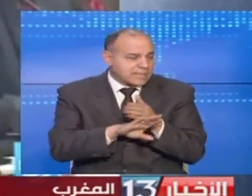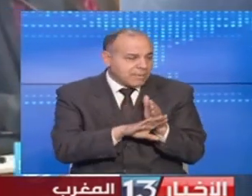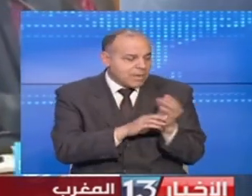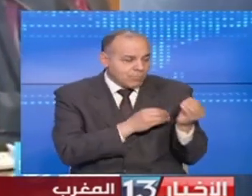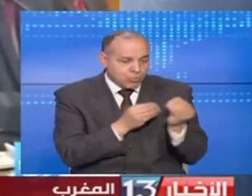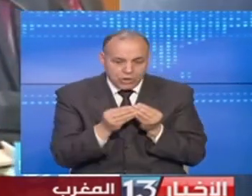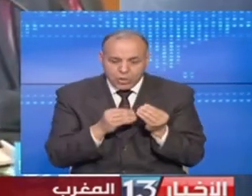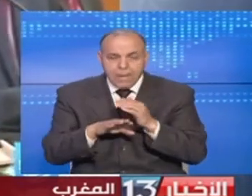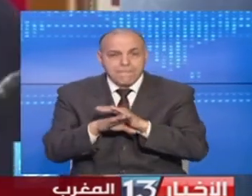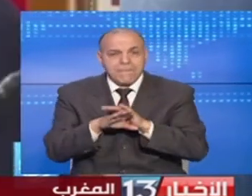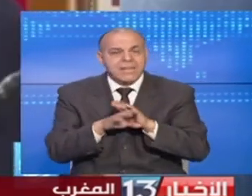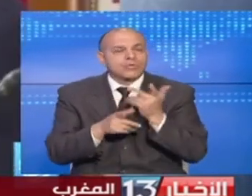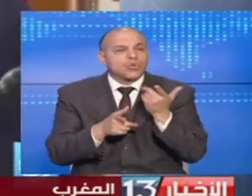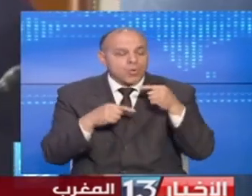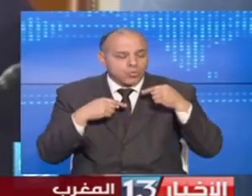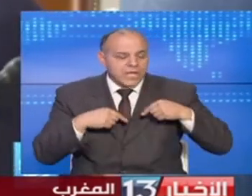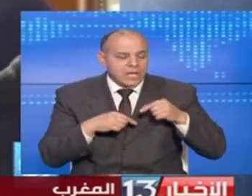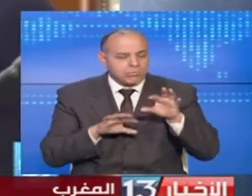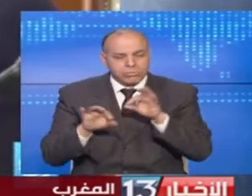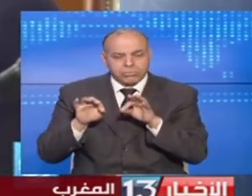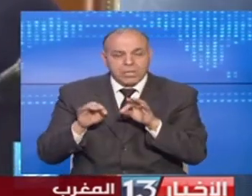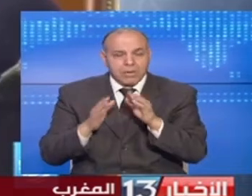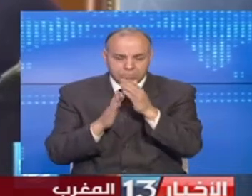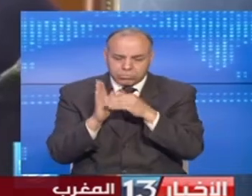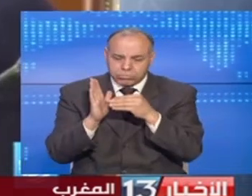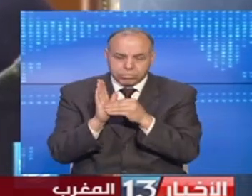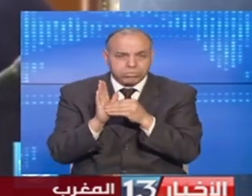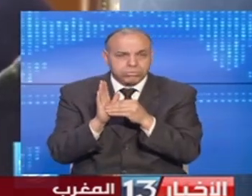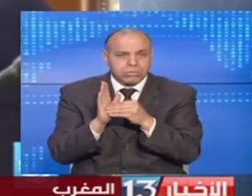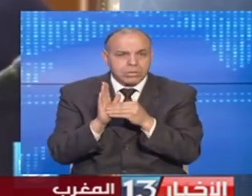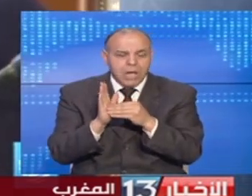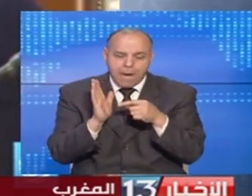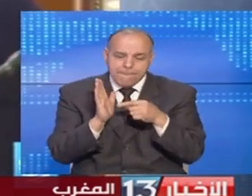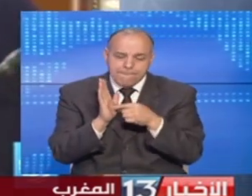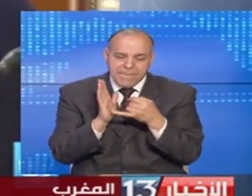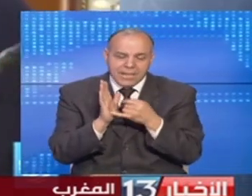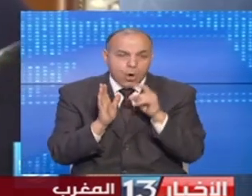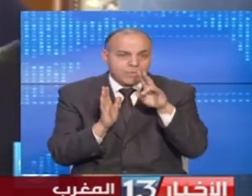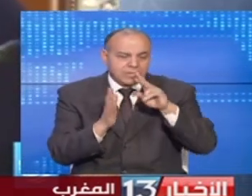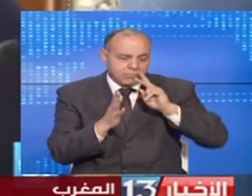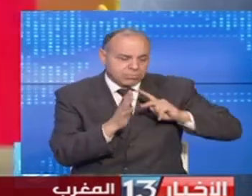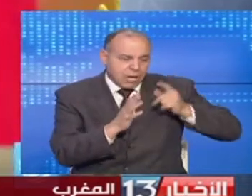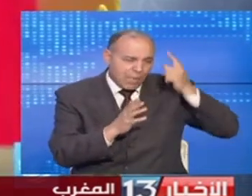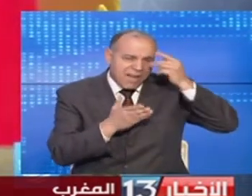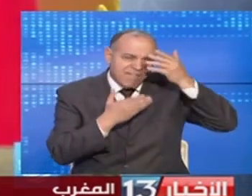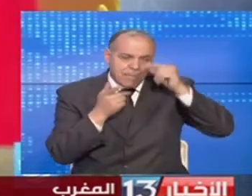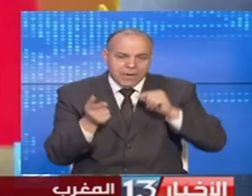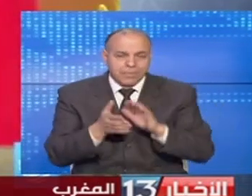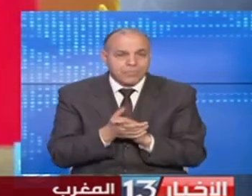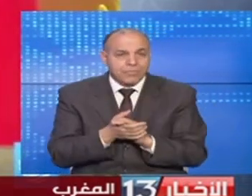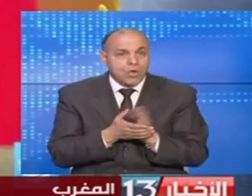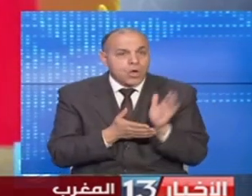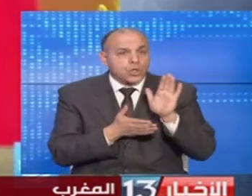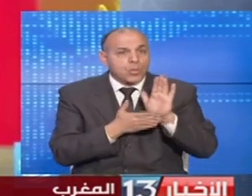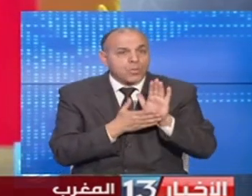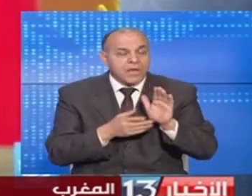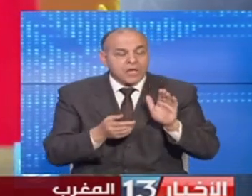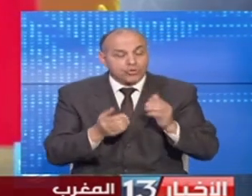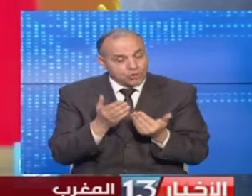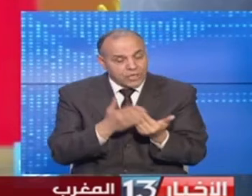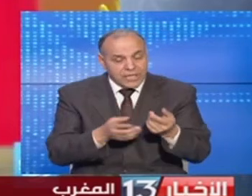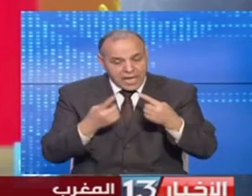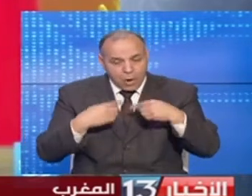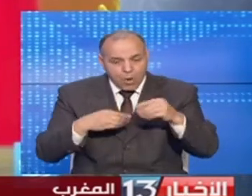المشاورات حول المناصب السياديه المنصوص عليها في الماده خمسه عشر من اتفاق الصخيرات وتمثل هذه الجوله الجديده